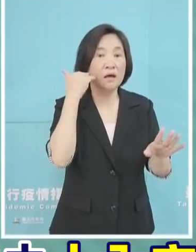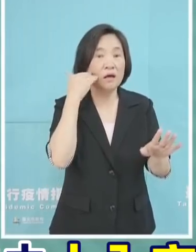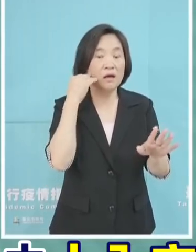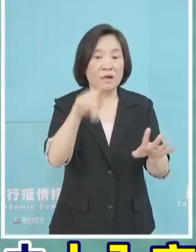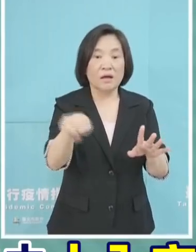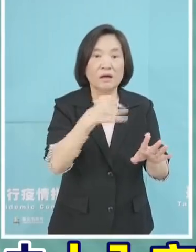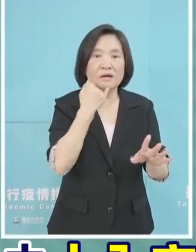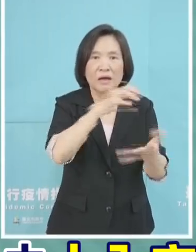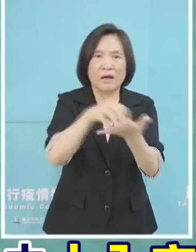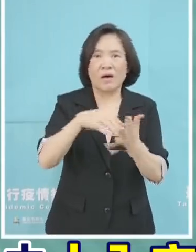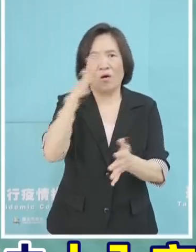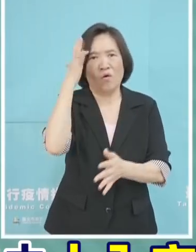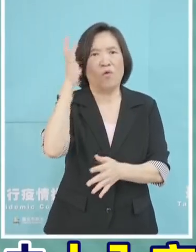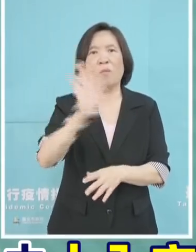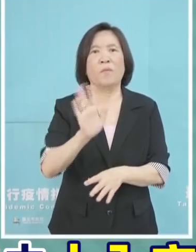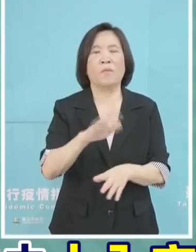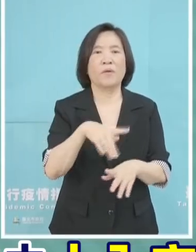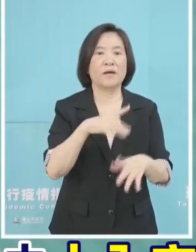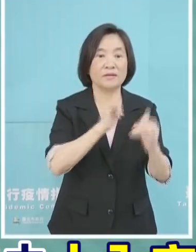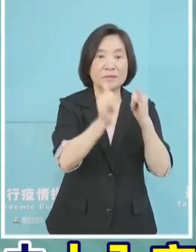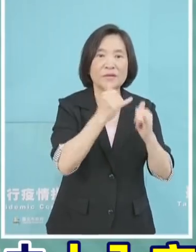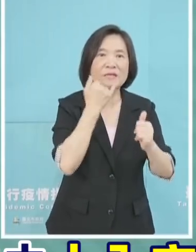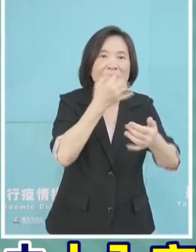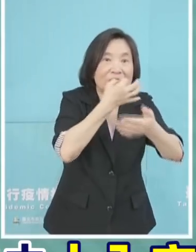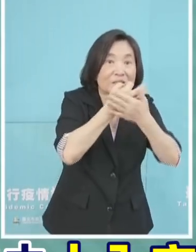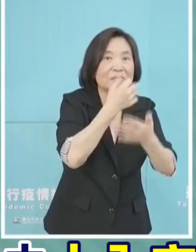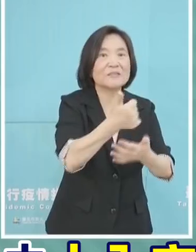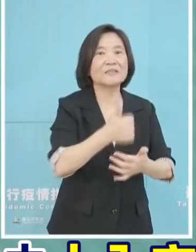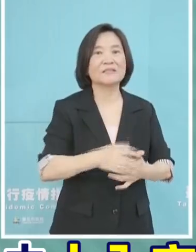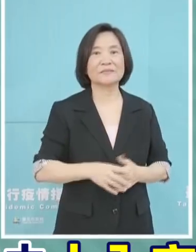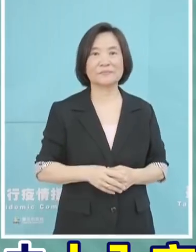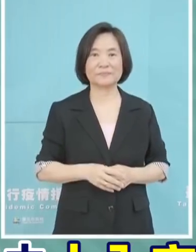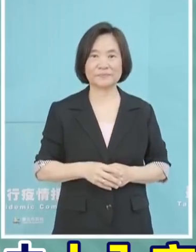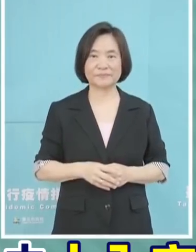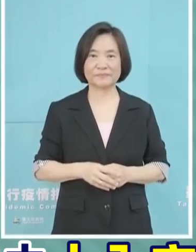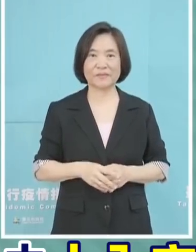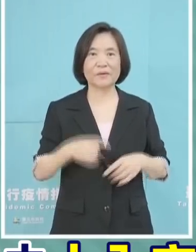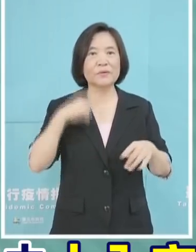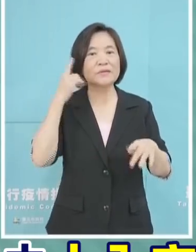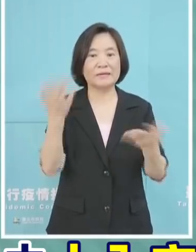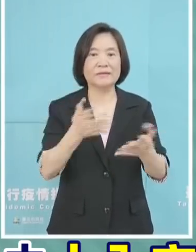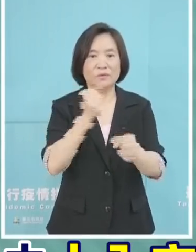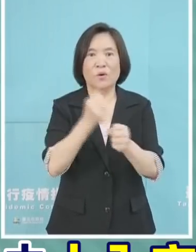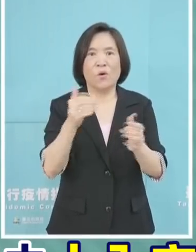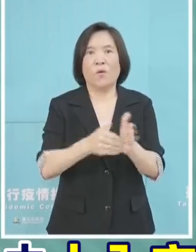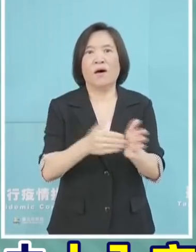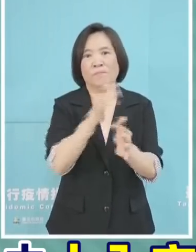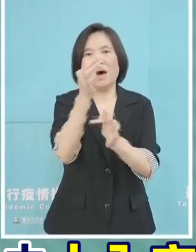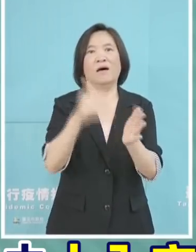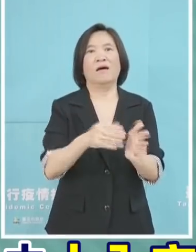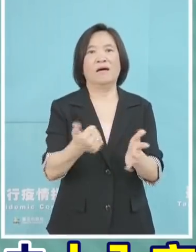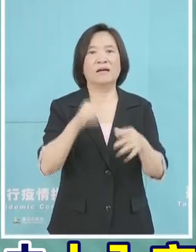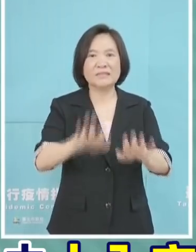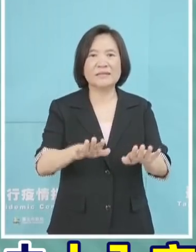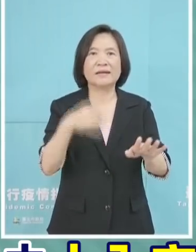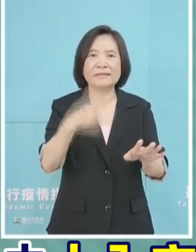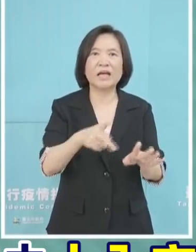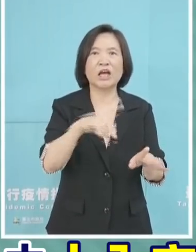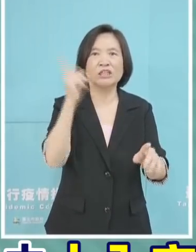减少，但是减少这个市民的负担的，我倒觉得这样的哦。把事情做好就好了，到这个时候，你知